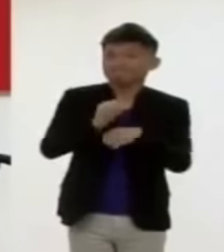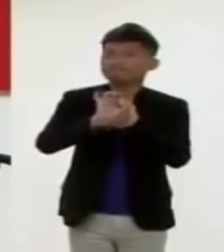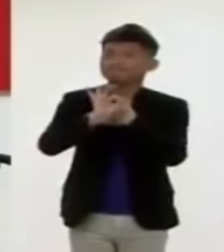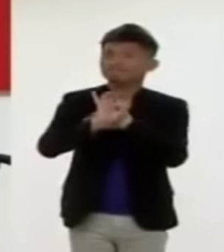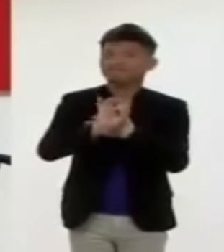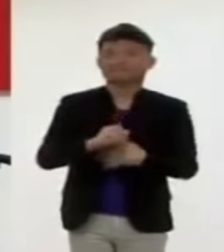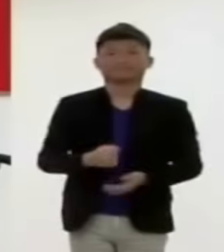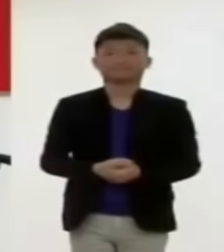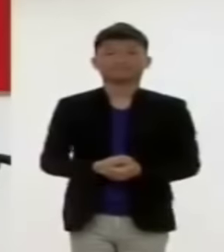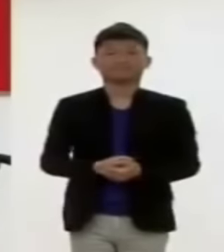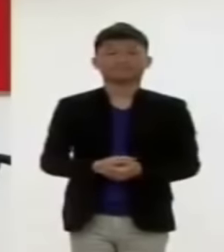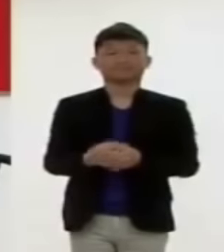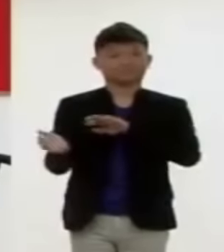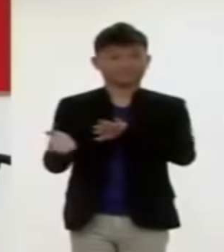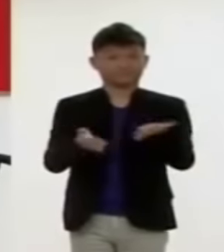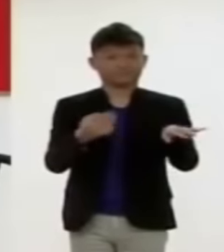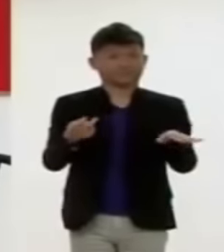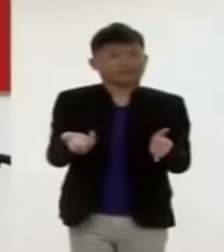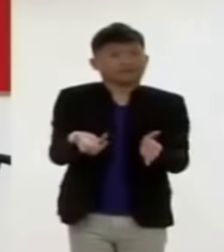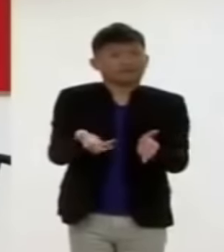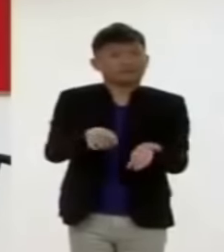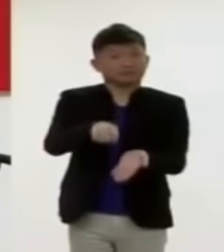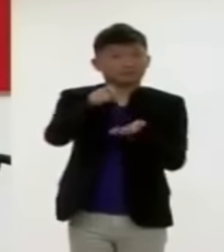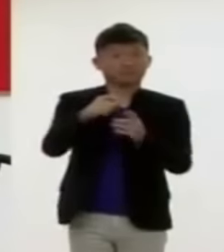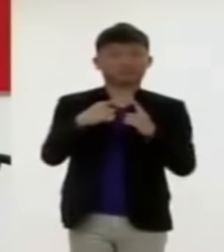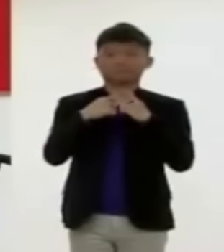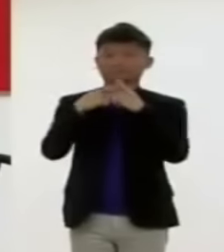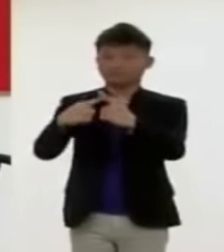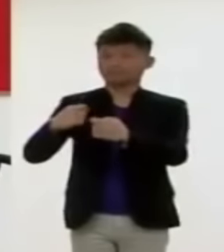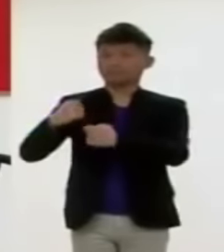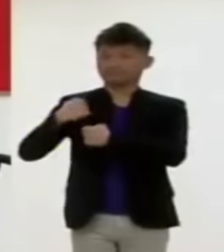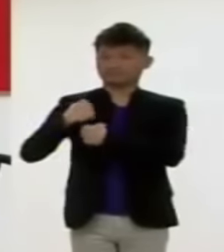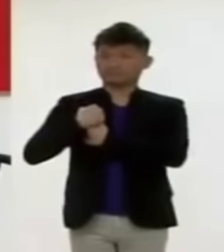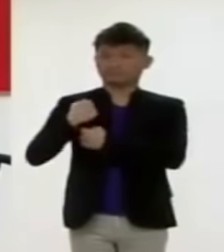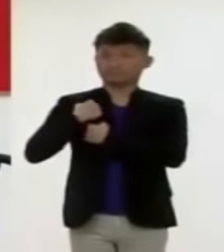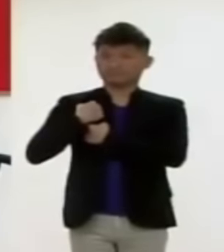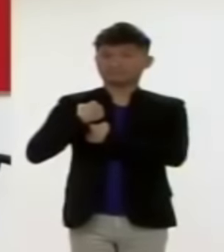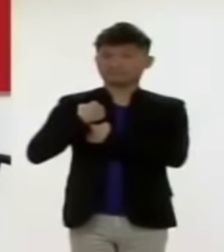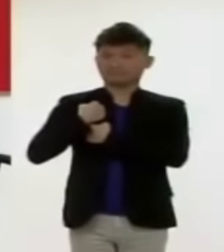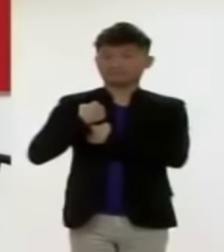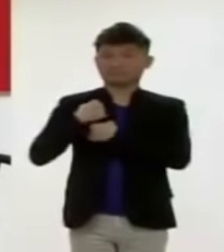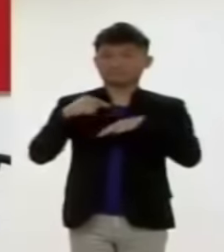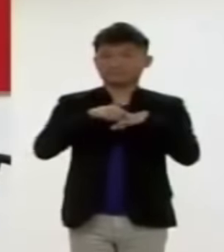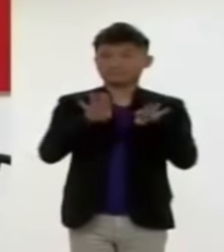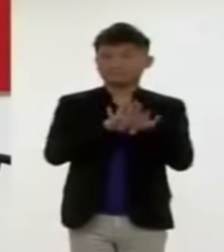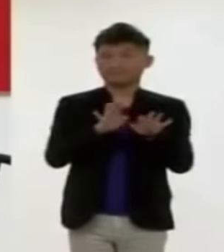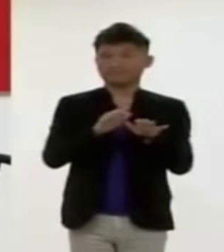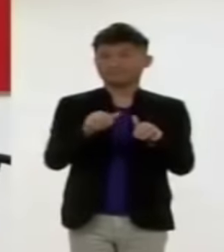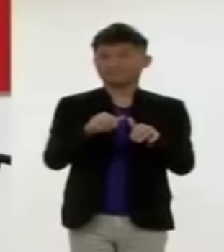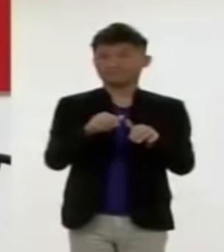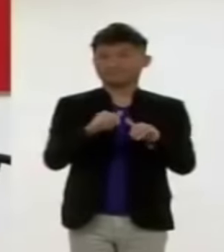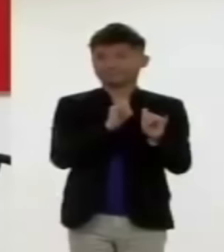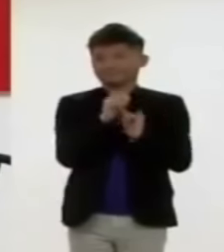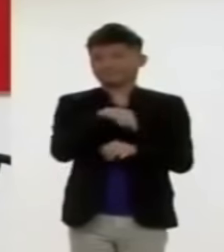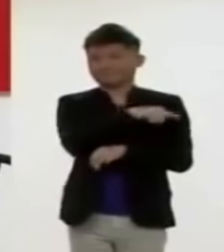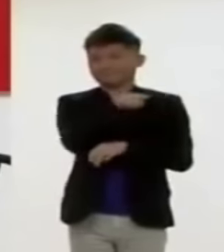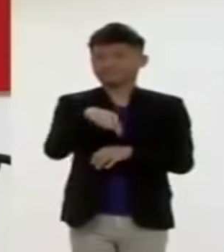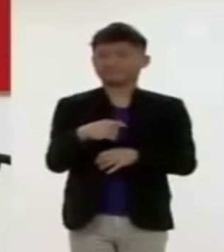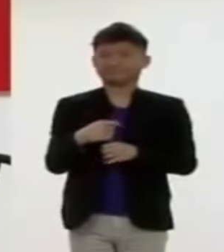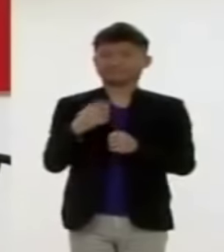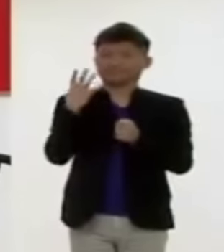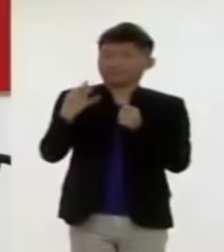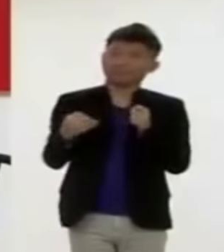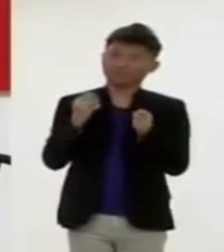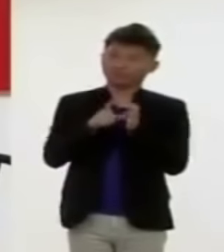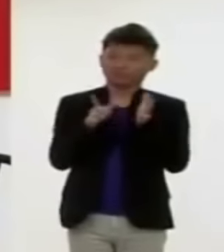到当兵的去金门、去台湾当兵的金门的乡亲，我要再讲到，这么多年来